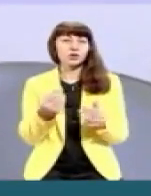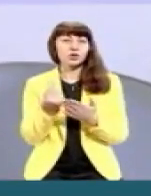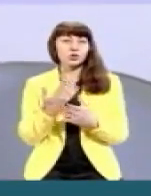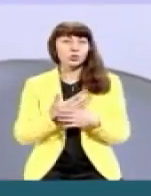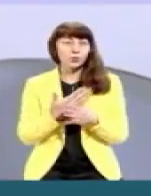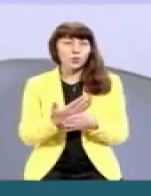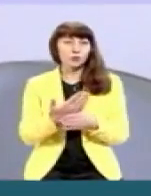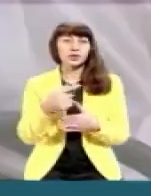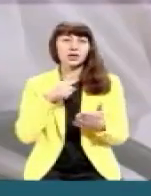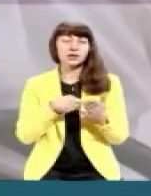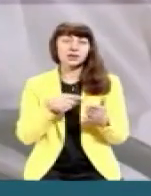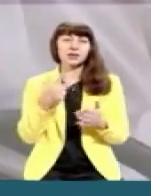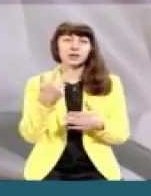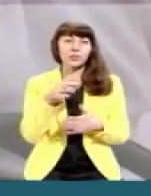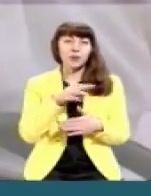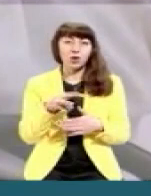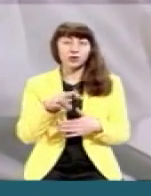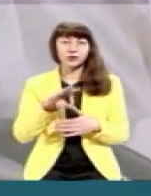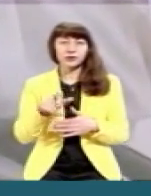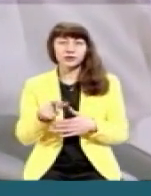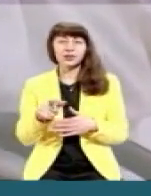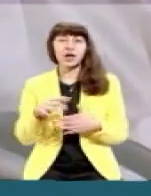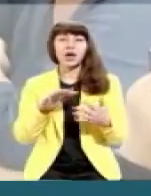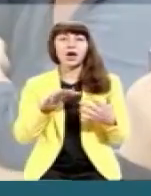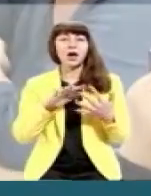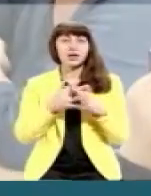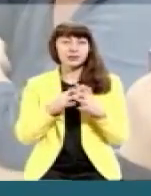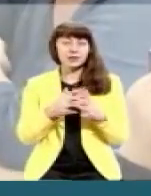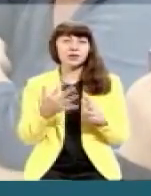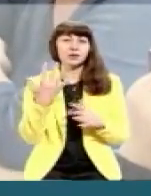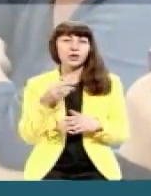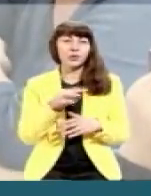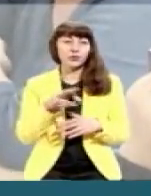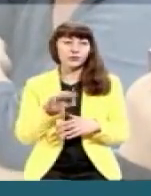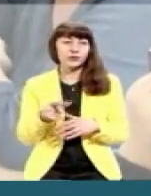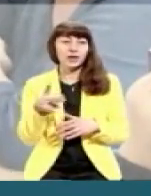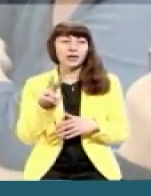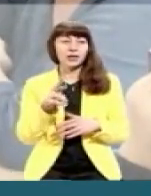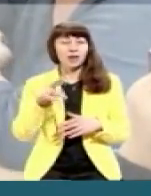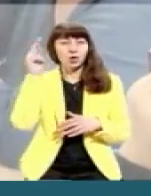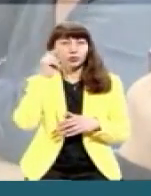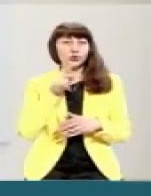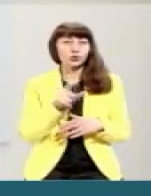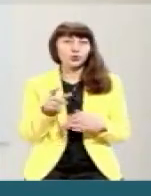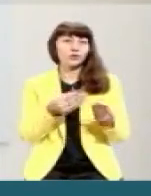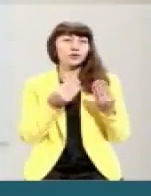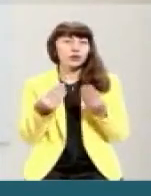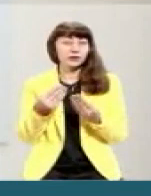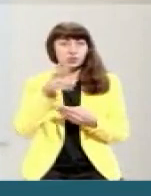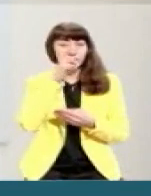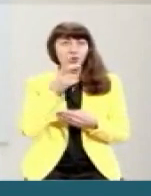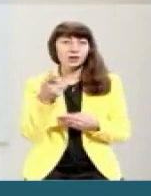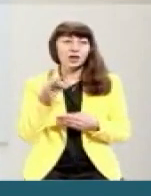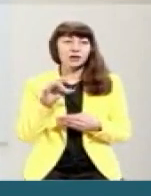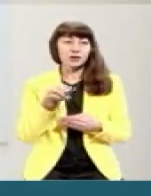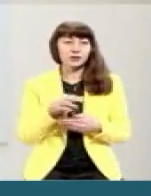около 3 миллионов, сельских – до 5 миллионов тенге. Также ежегодно акимом области для абитуриентов выделяются государственные гранты. Определена